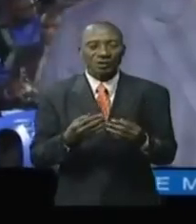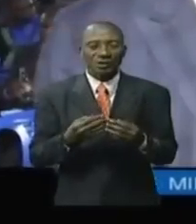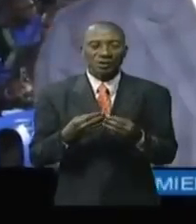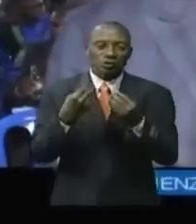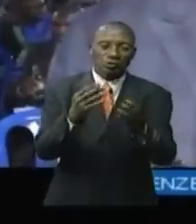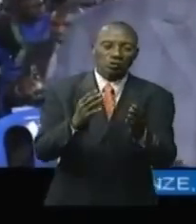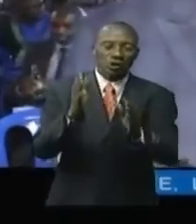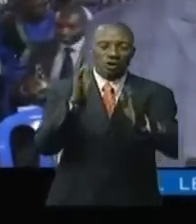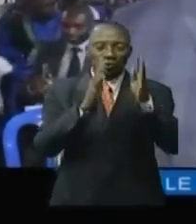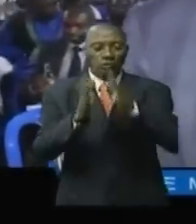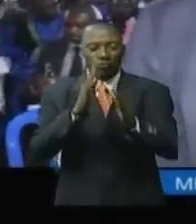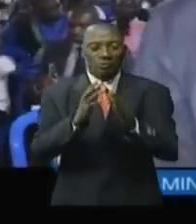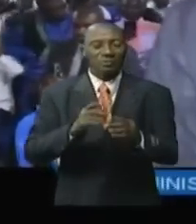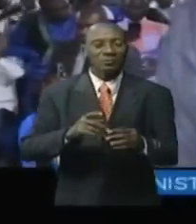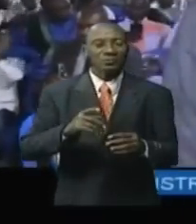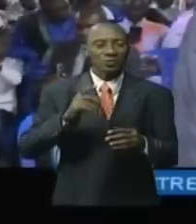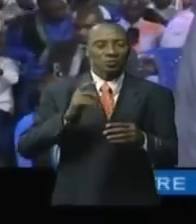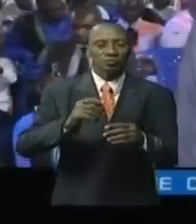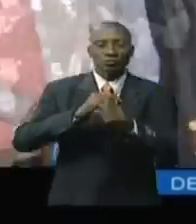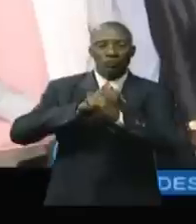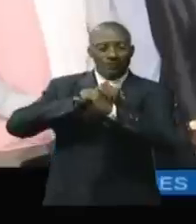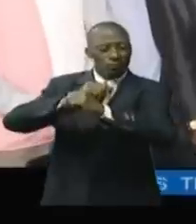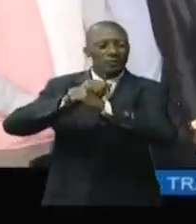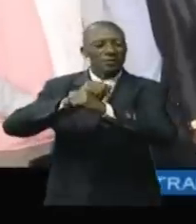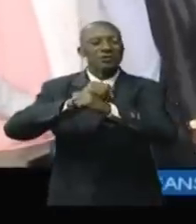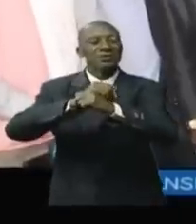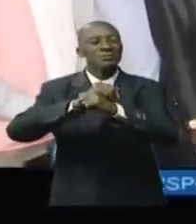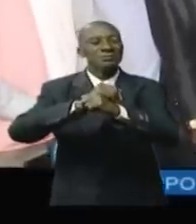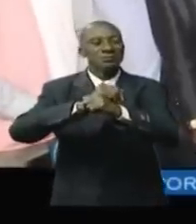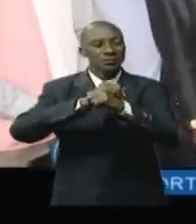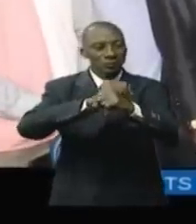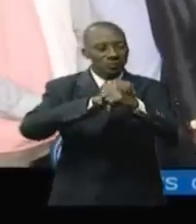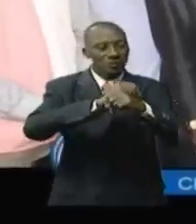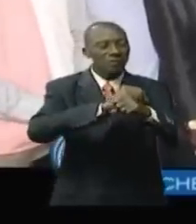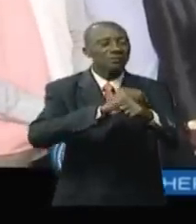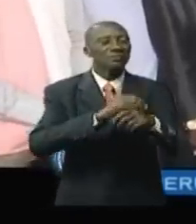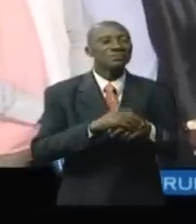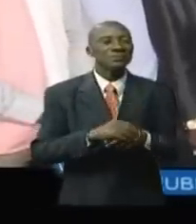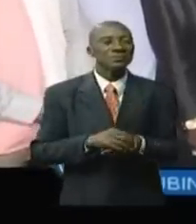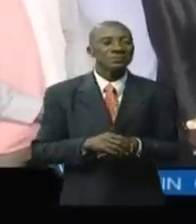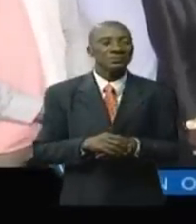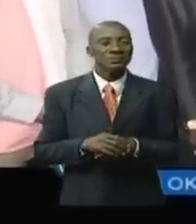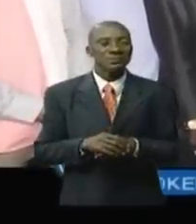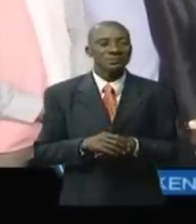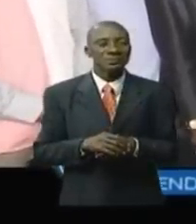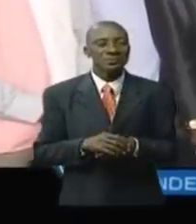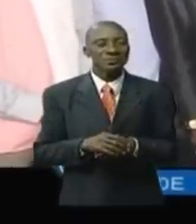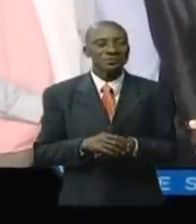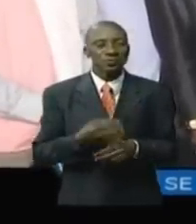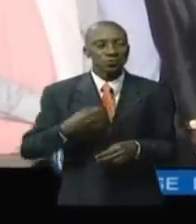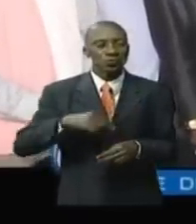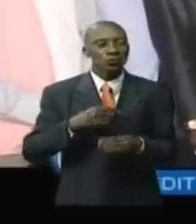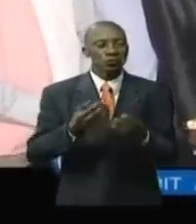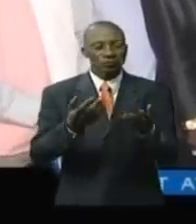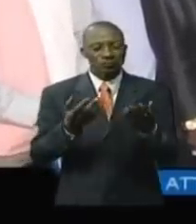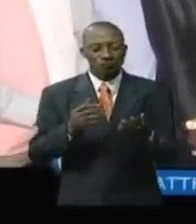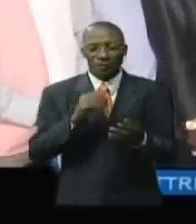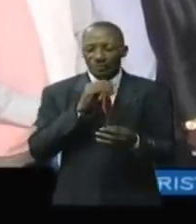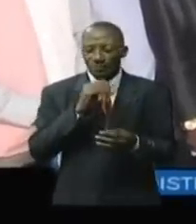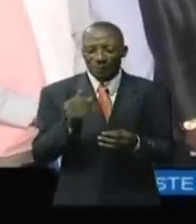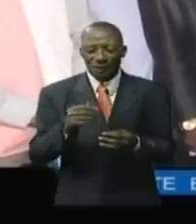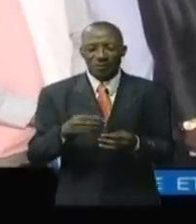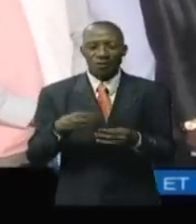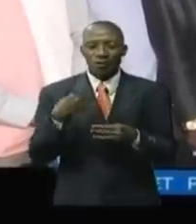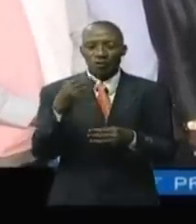saboter les efforts qui ne cessent de fournir les premiers citoyens de la République, son